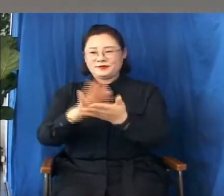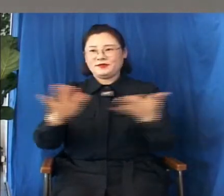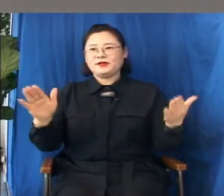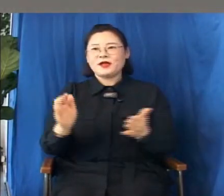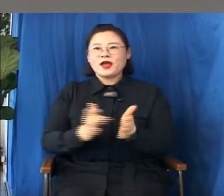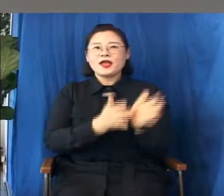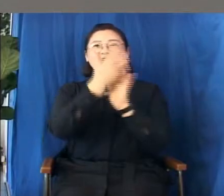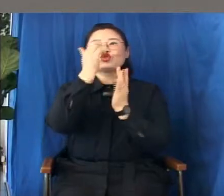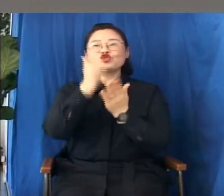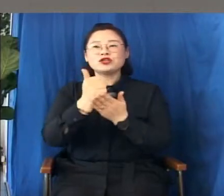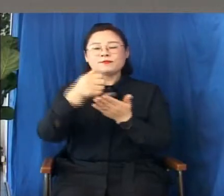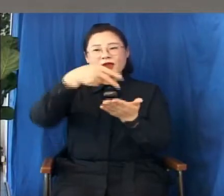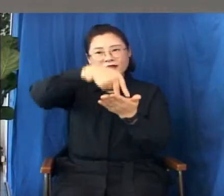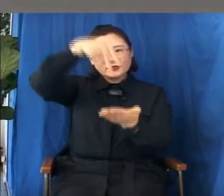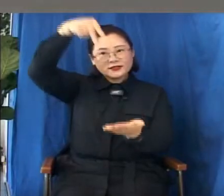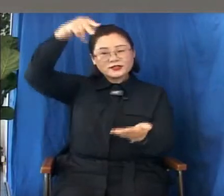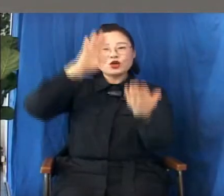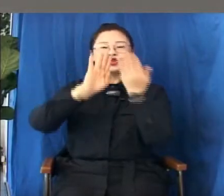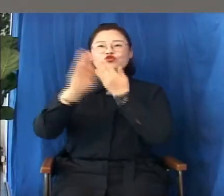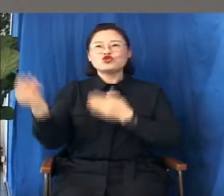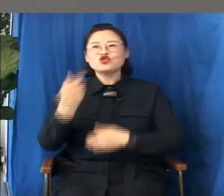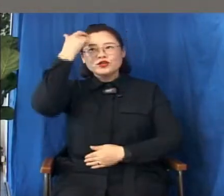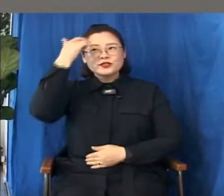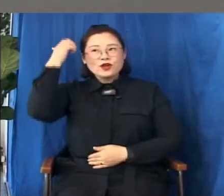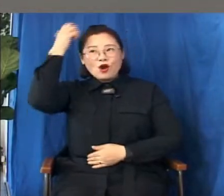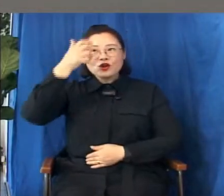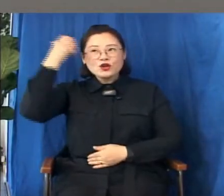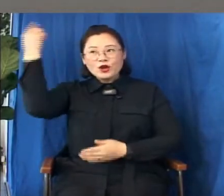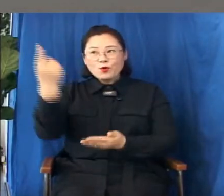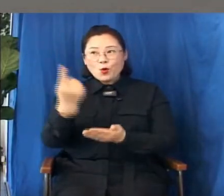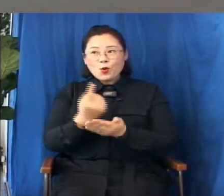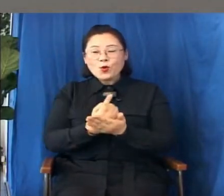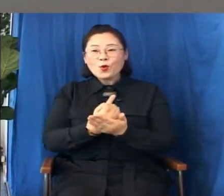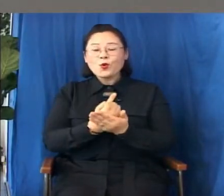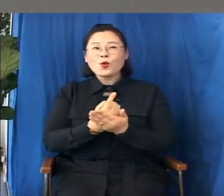예수님 승천 이후에 성령께서 임하심으로 말미암아서